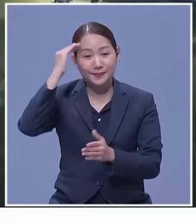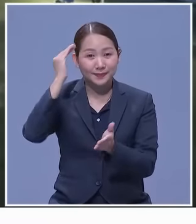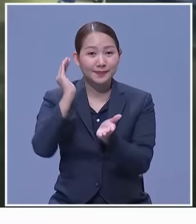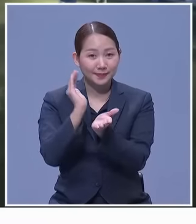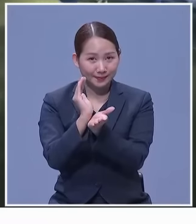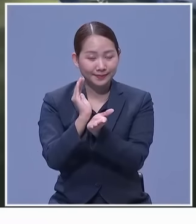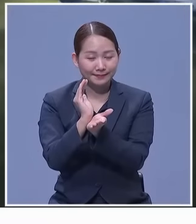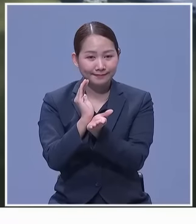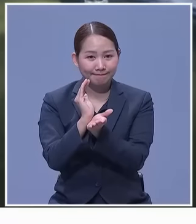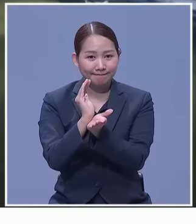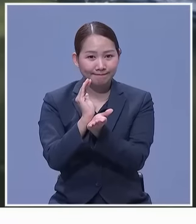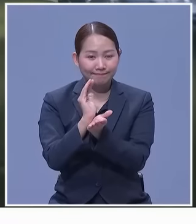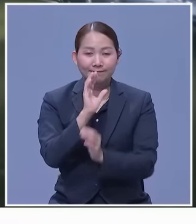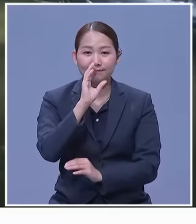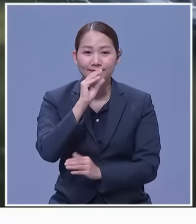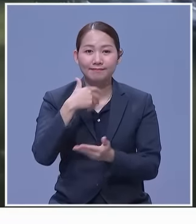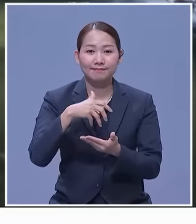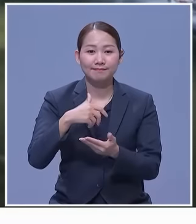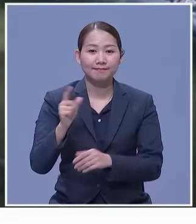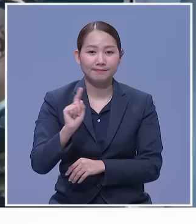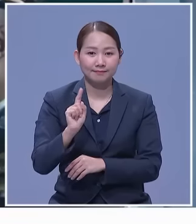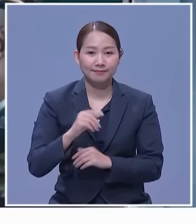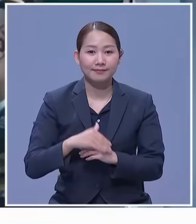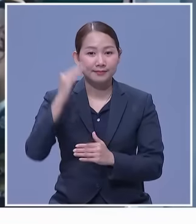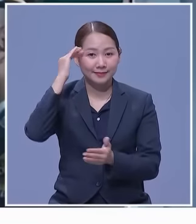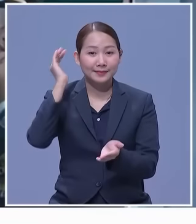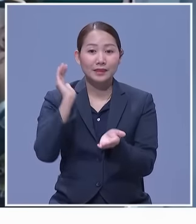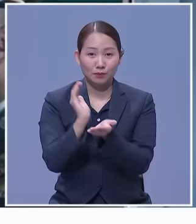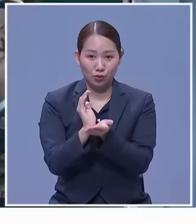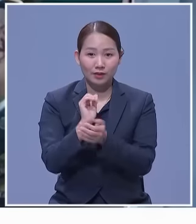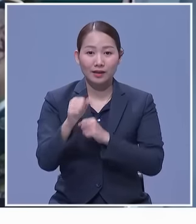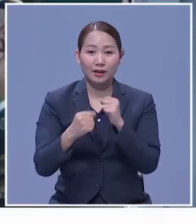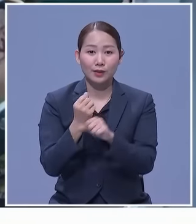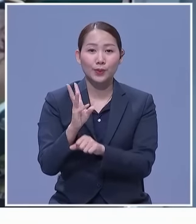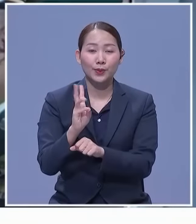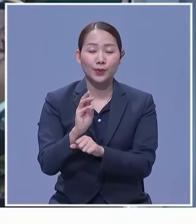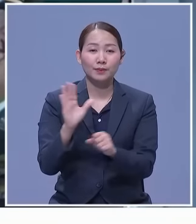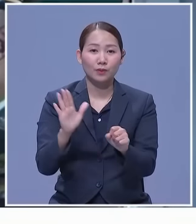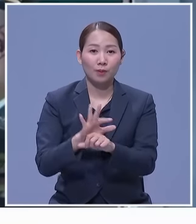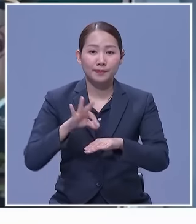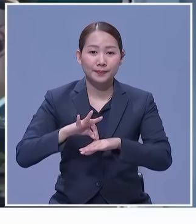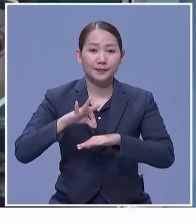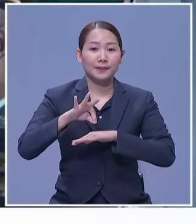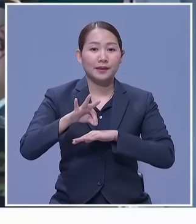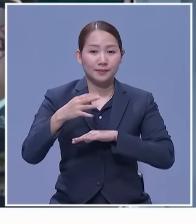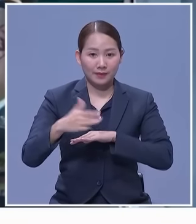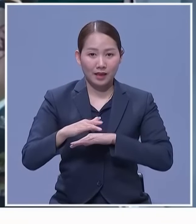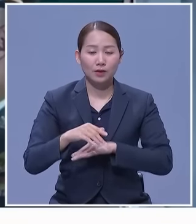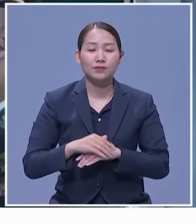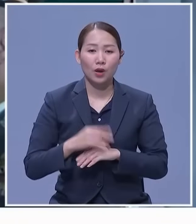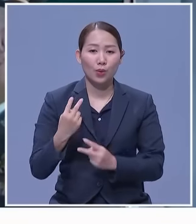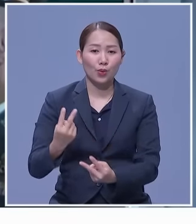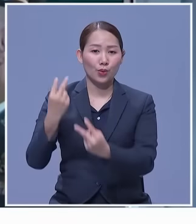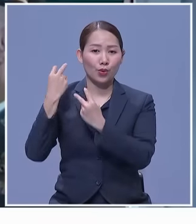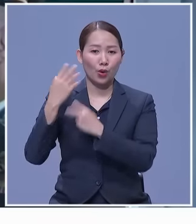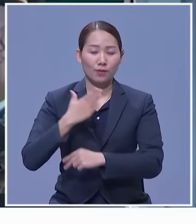ำหรับข้าราชการตำรวจที่เกษียณอายุราชการแล้วการที่ท่านได้ปฏิบัติหน้าที่ในราชการจนวันเกษียณอายุราชการอย่าง